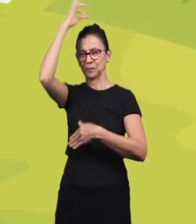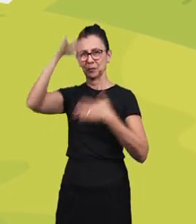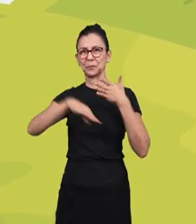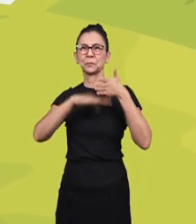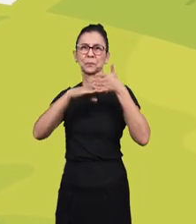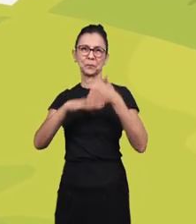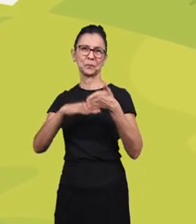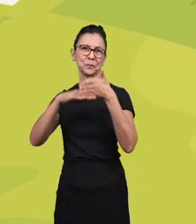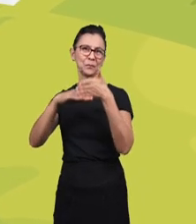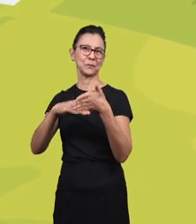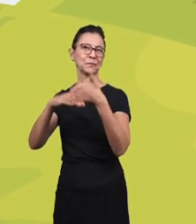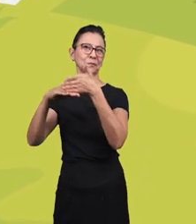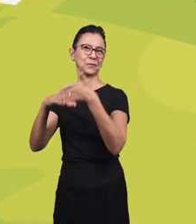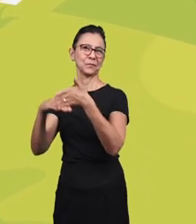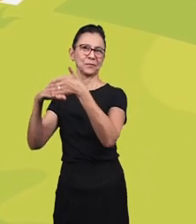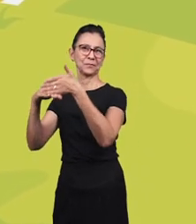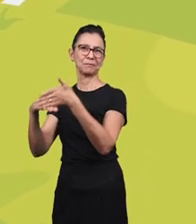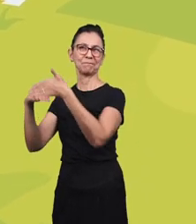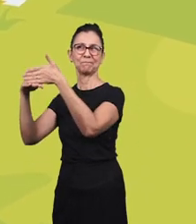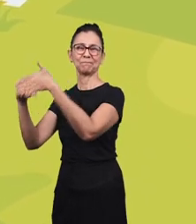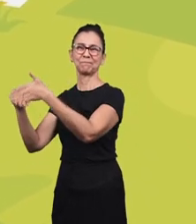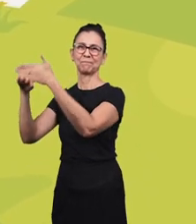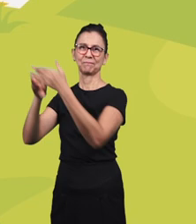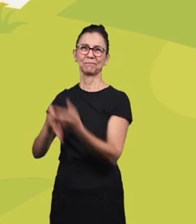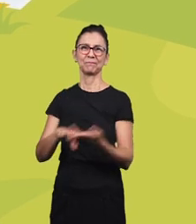presença e vos guiarei.